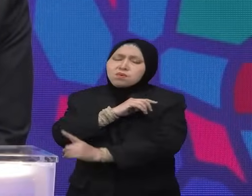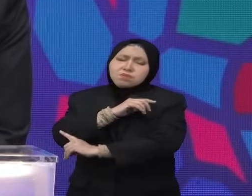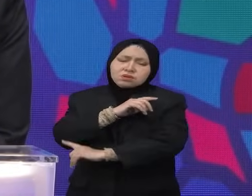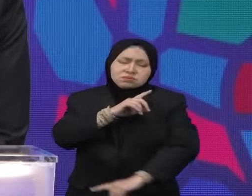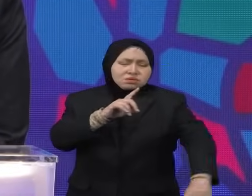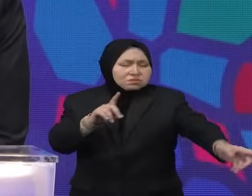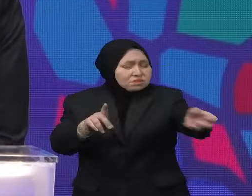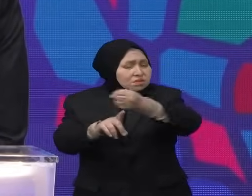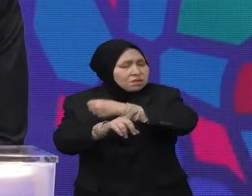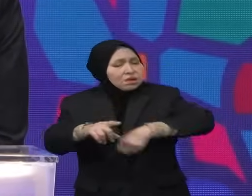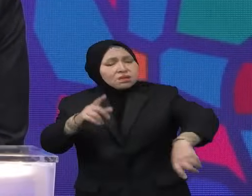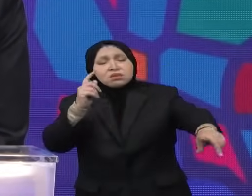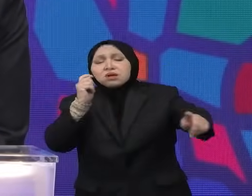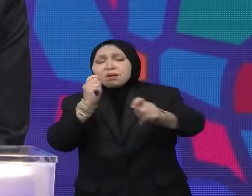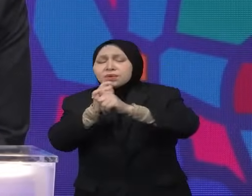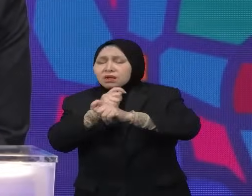المحصنات من